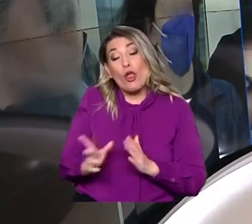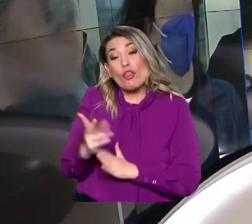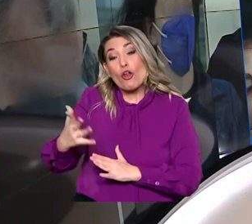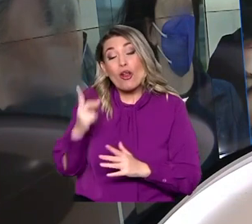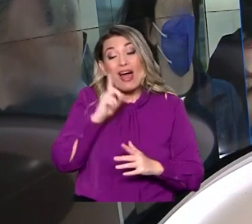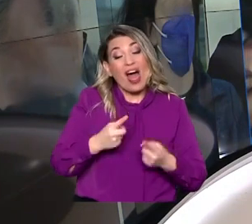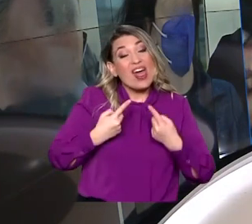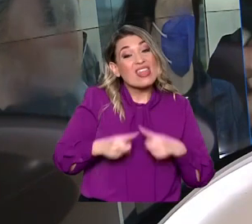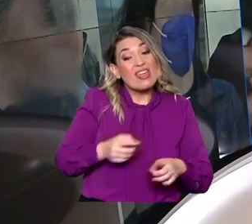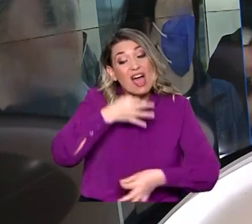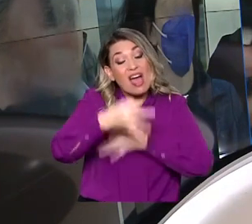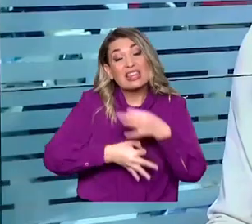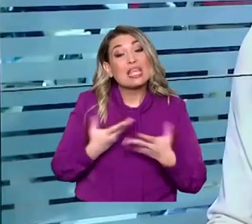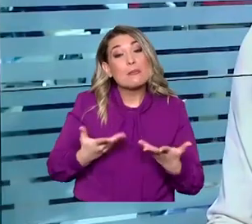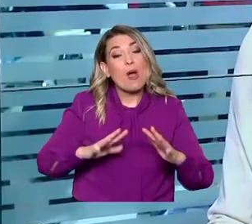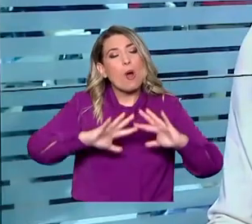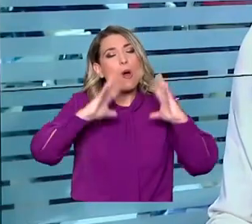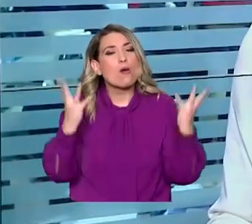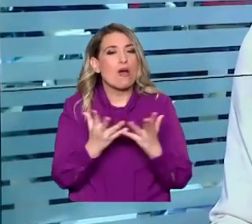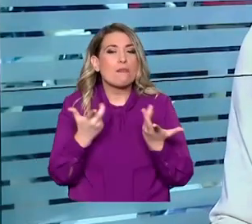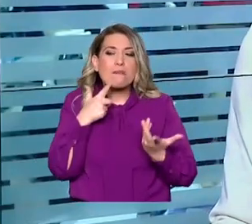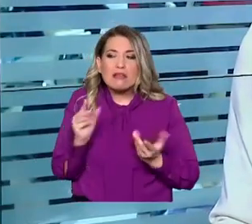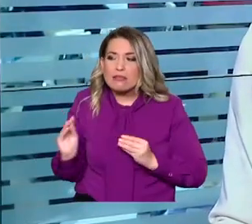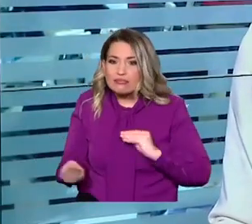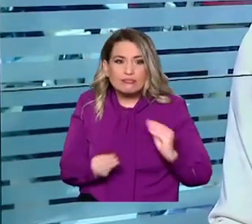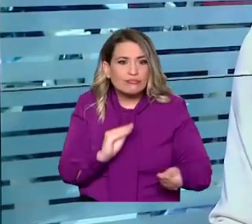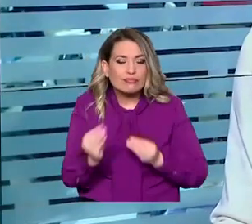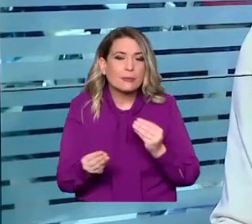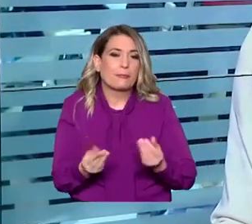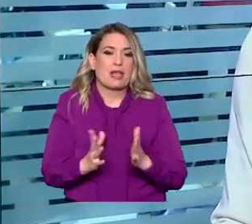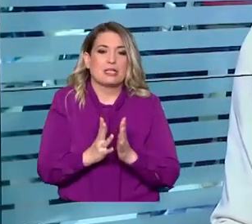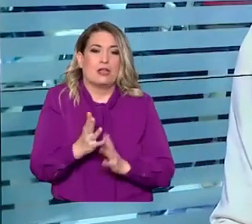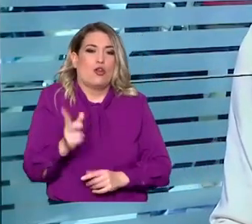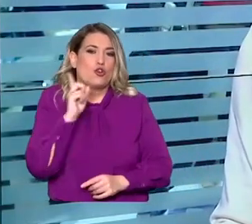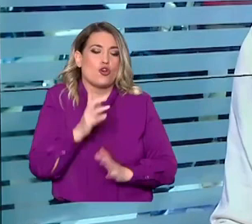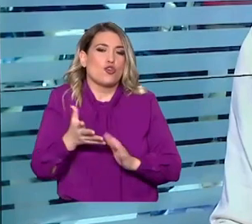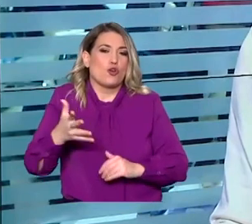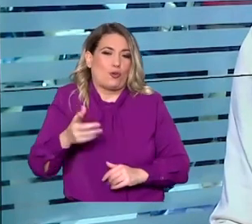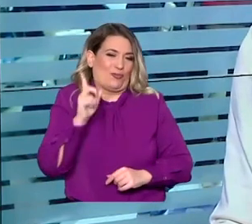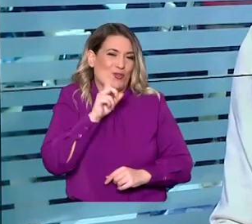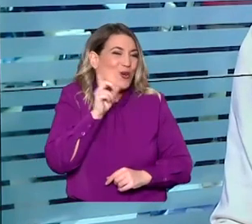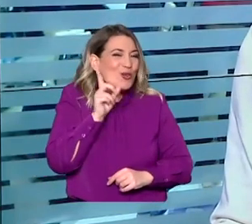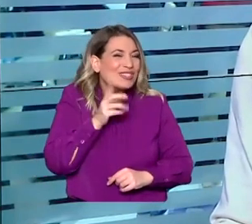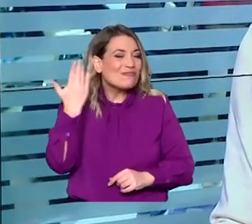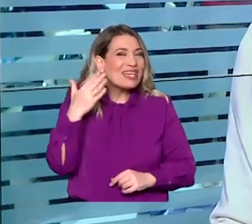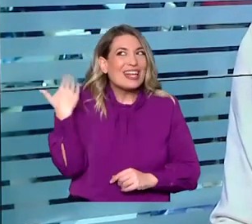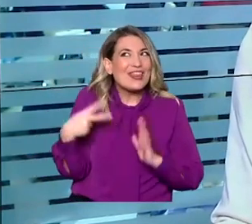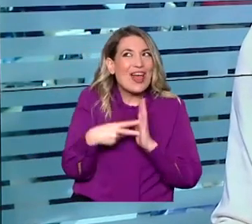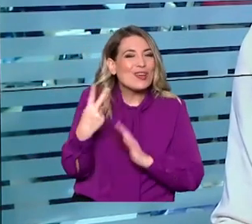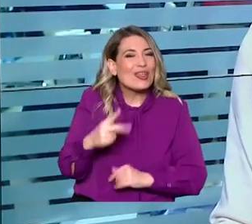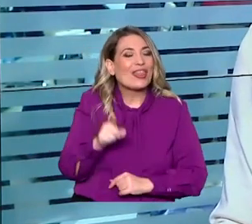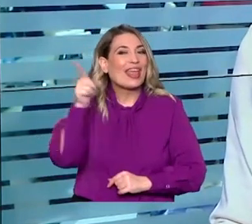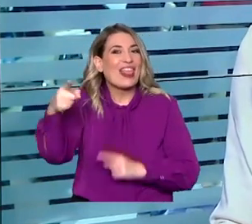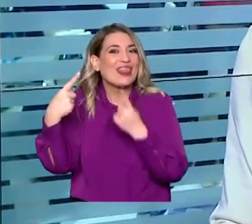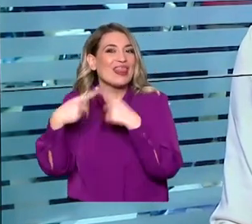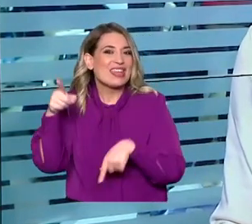ήταν αυτή που ξετύλιξε όλο αυτό το κουβάρι έτσι είχε πάει το κοριτσάκι για διακοπές το καλοκαίρι του 22 και εκεί η θεία